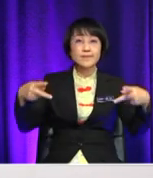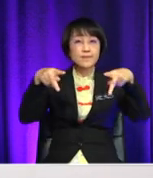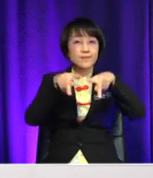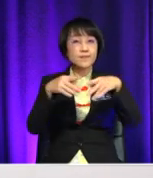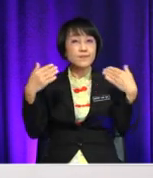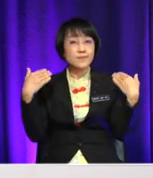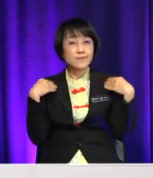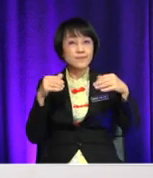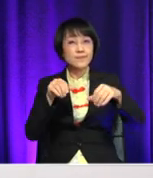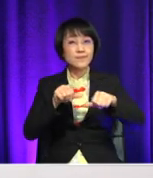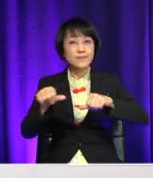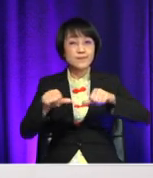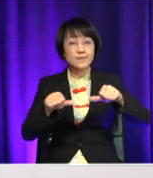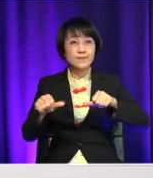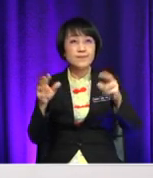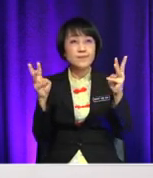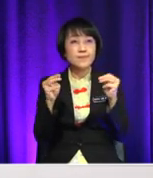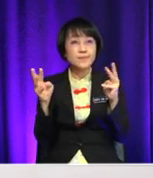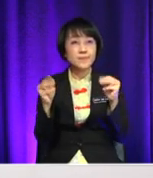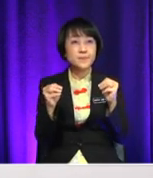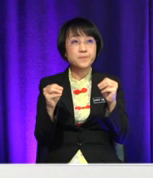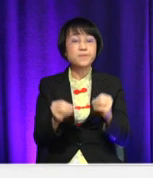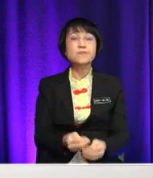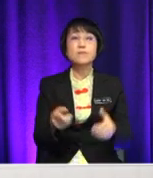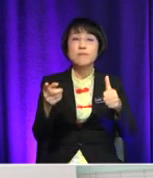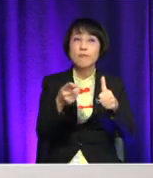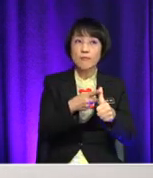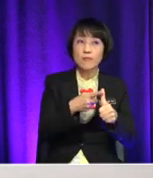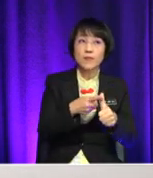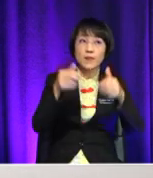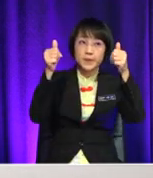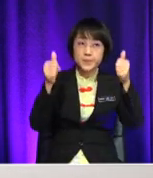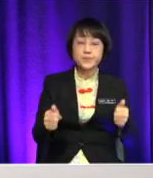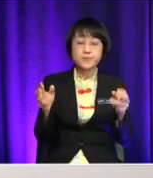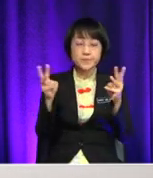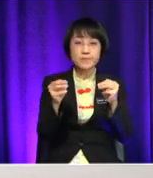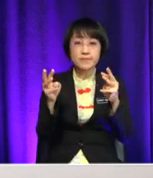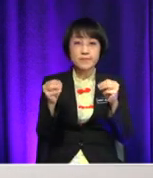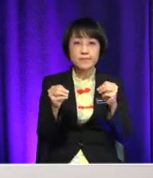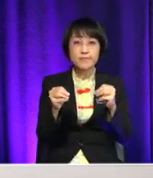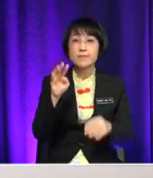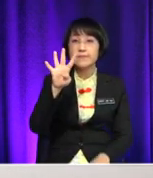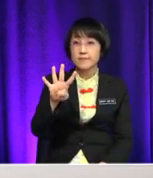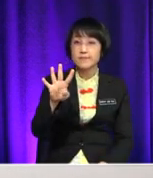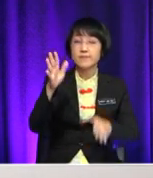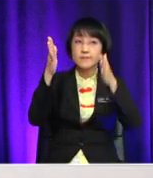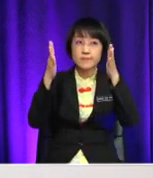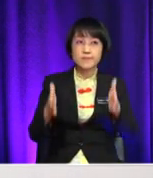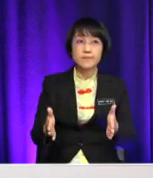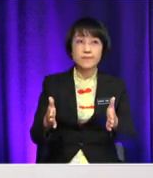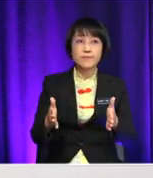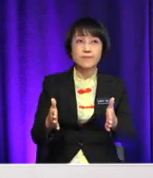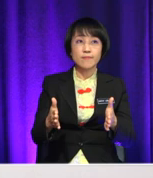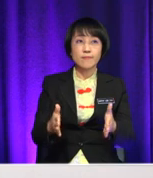yang pertama ahli ini kebiasaannya terdiri dari pada 4 orang ya salah seorangnya akan menjadi